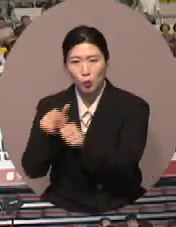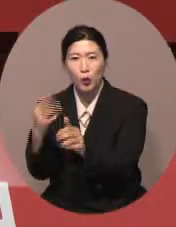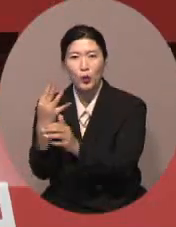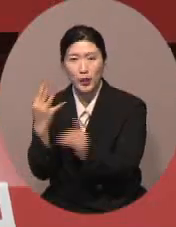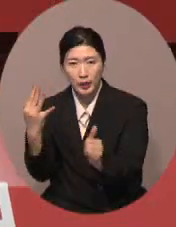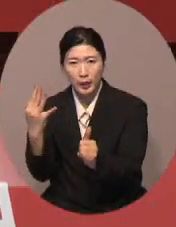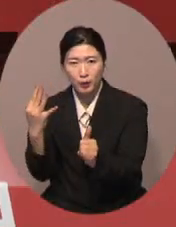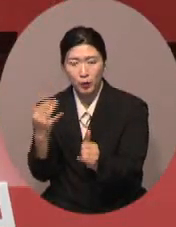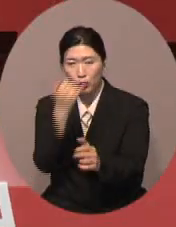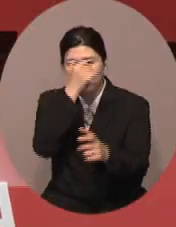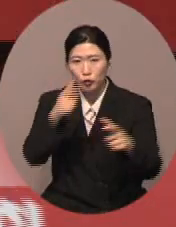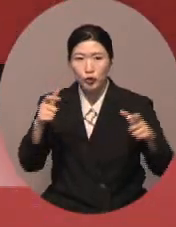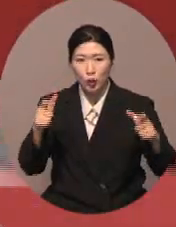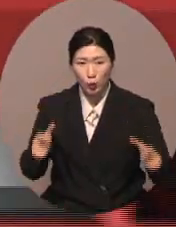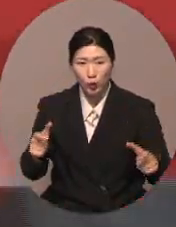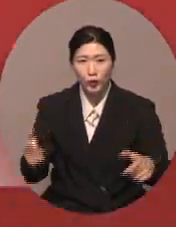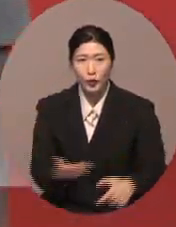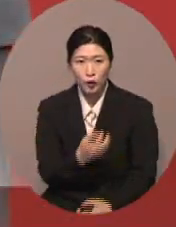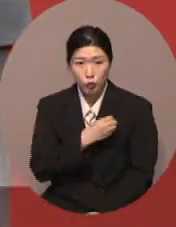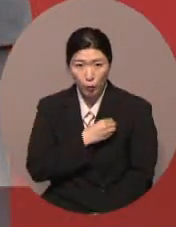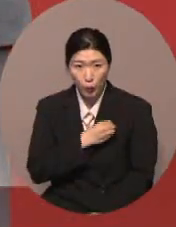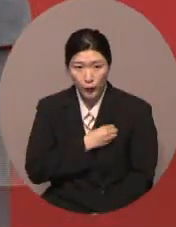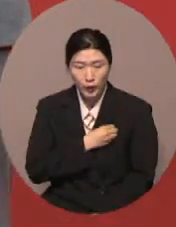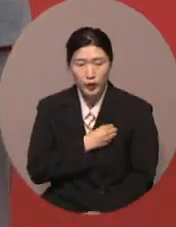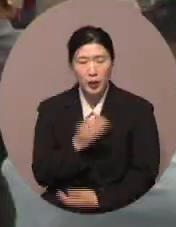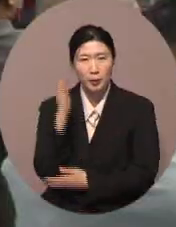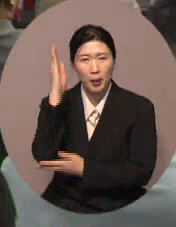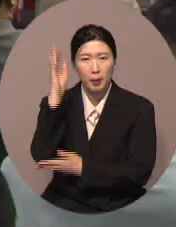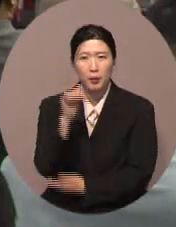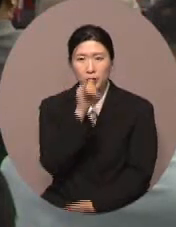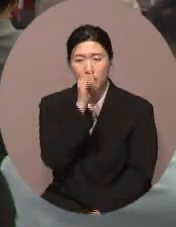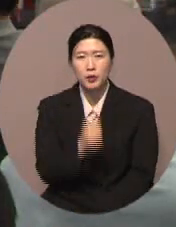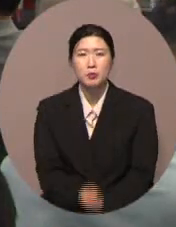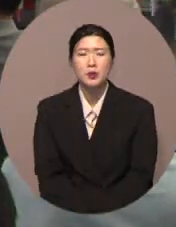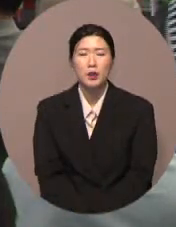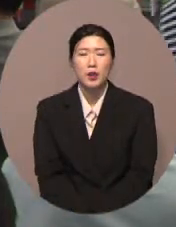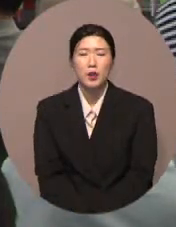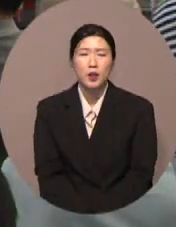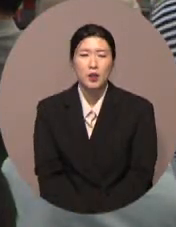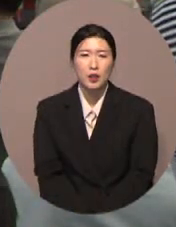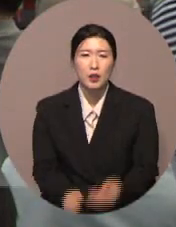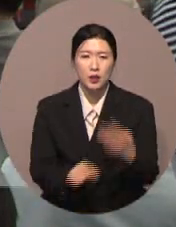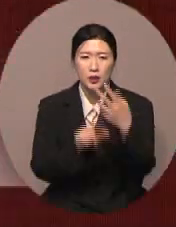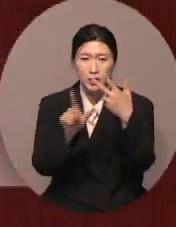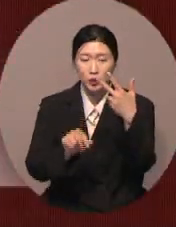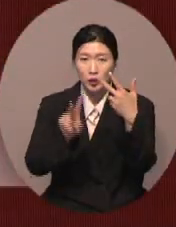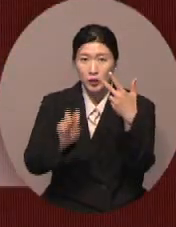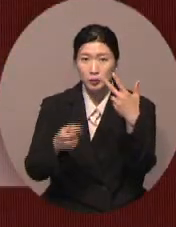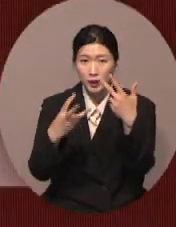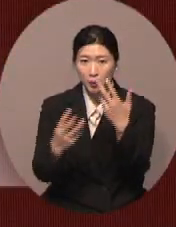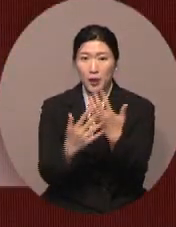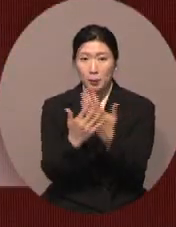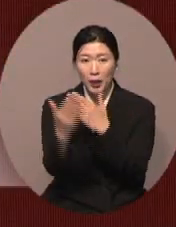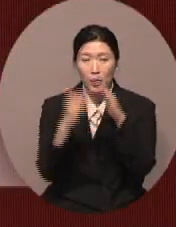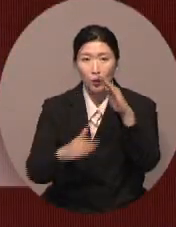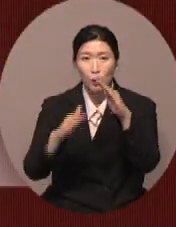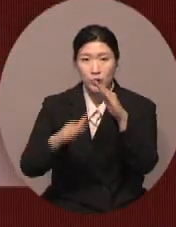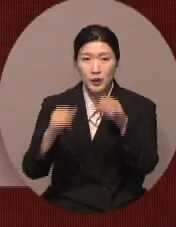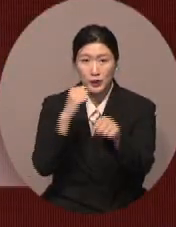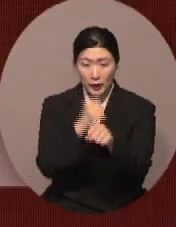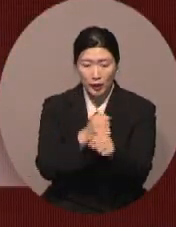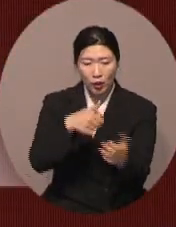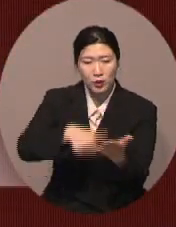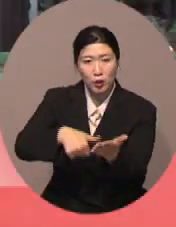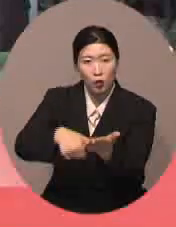4명도 충청권 당원들에게 지지를 호소했습니다. 국민의힘은 오는 23일 전당대회를 열고 지도부를